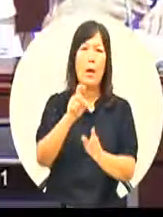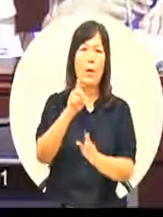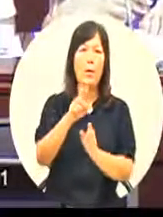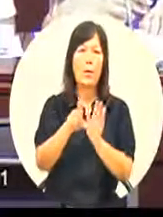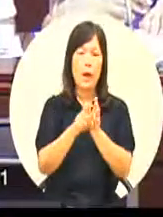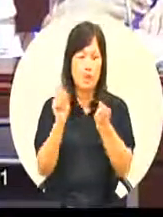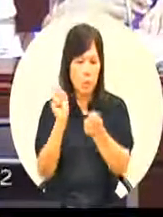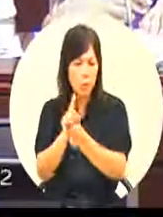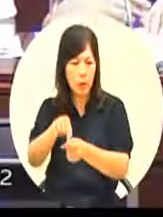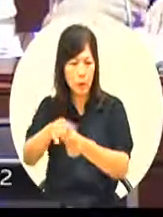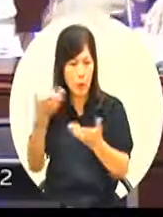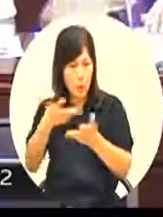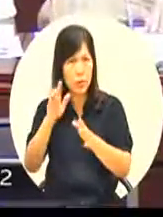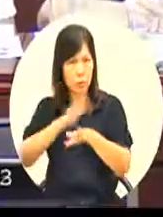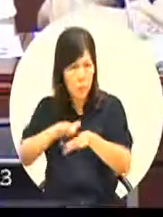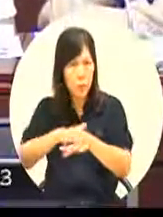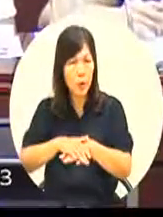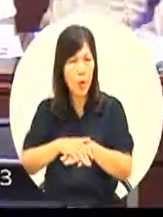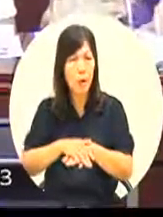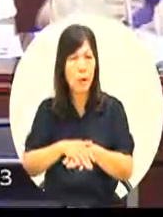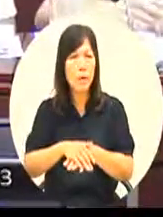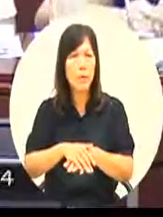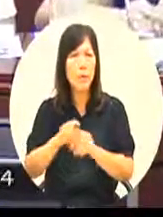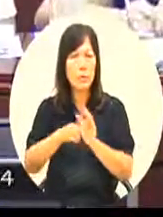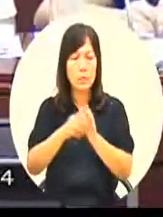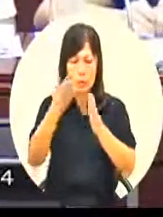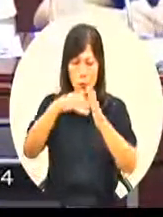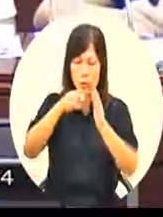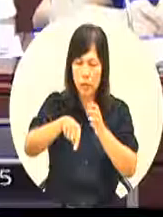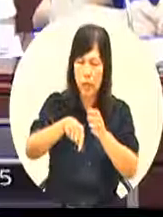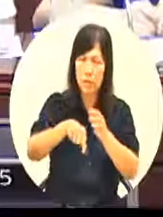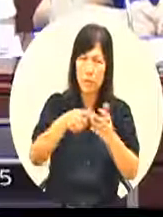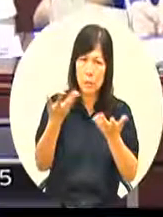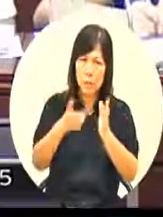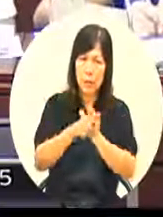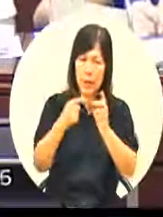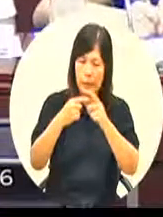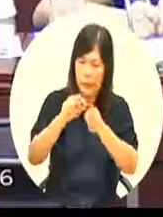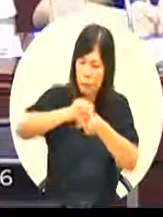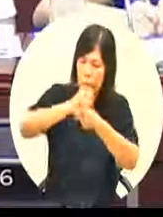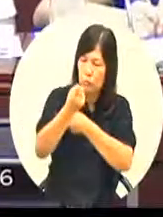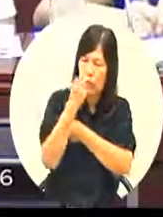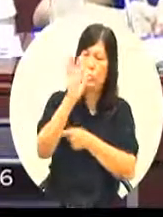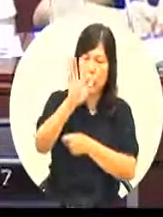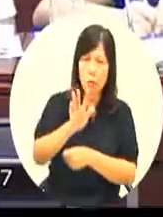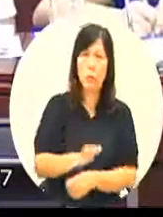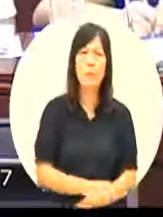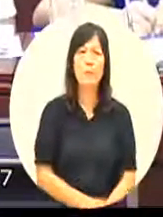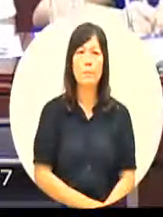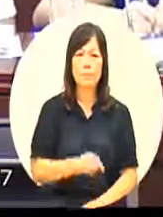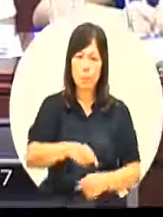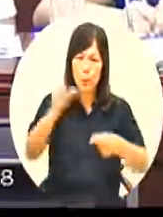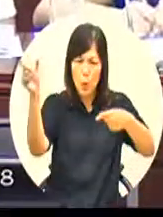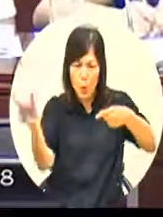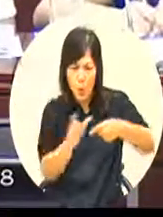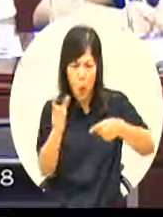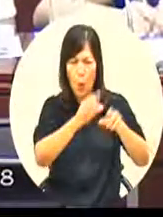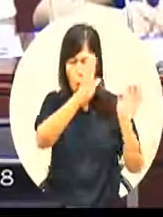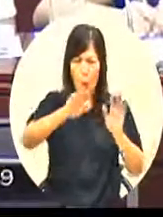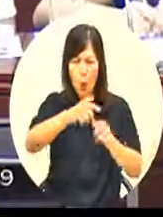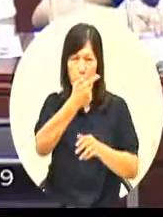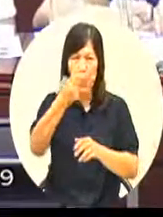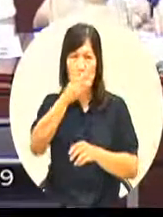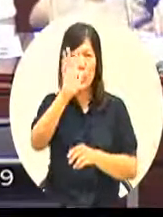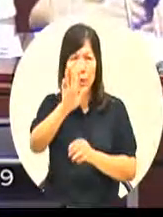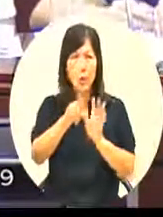革热，常态性的存在了，所以学校其实这方面能力是在增强的。那这次因为台风的风那么大，所以